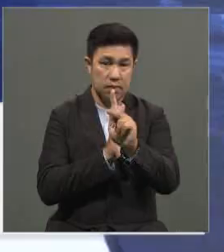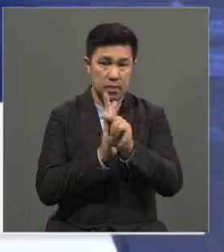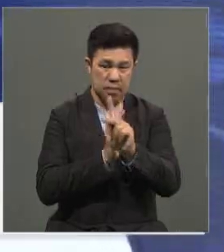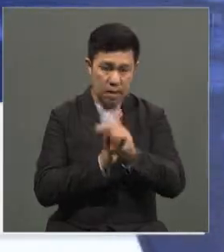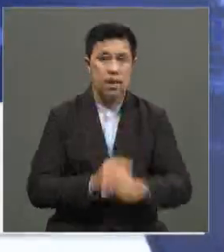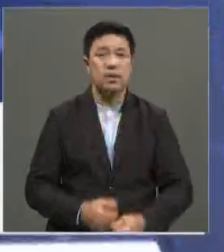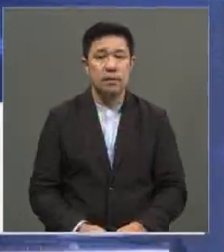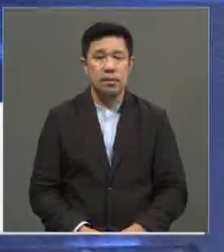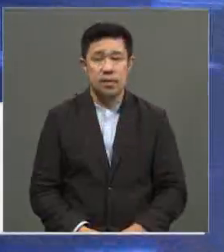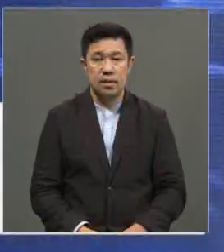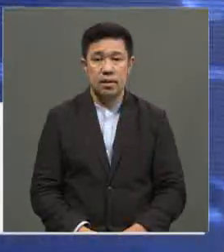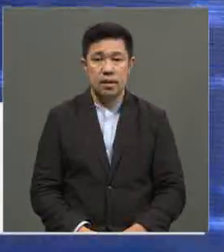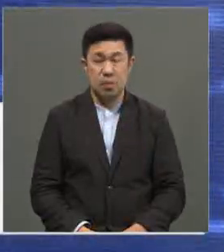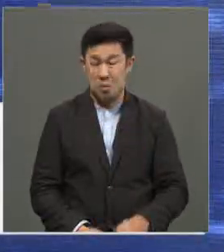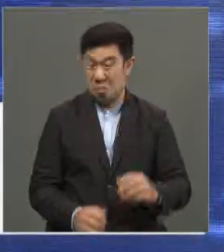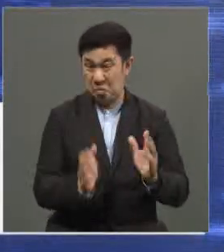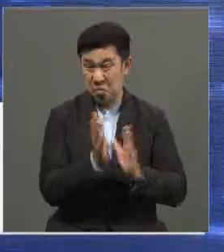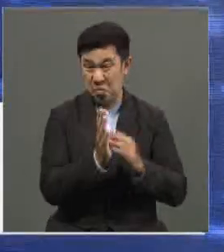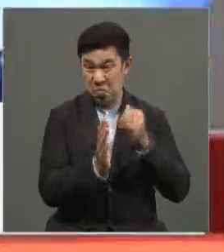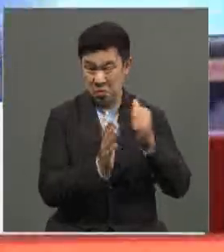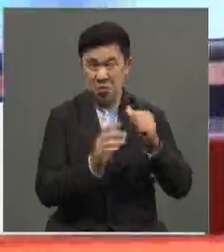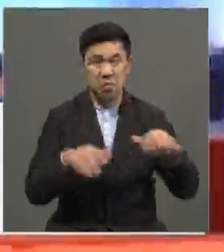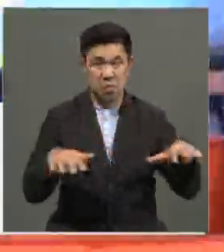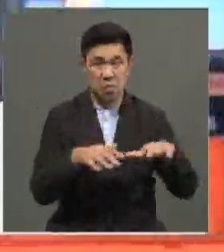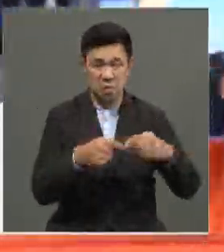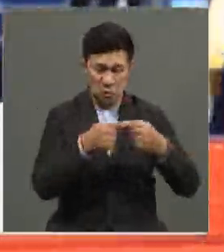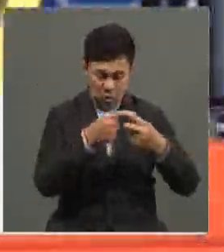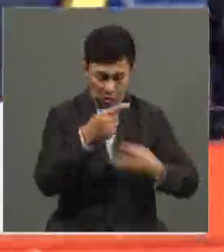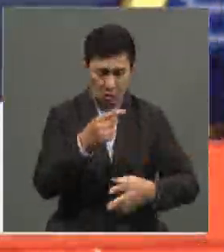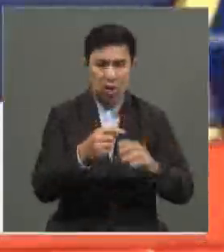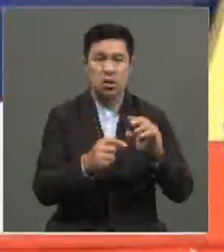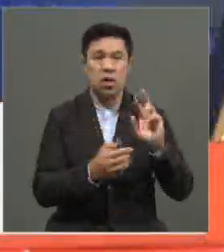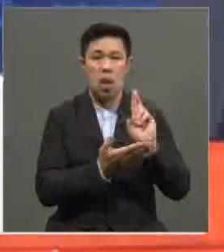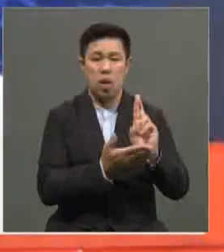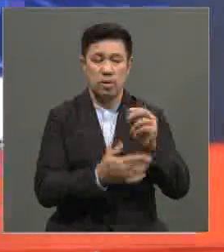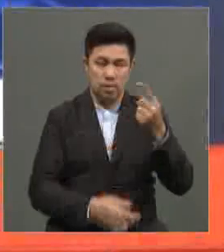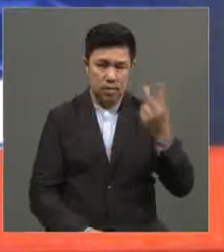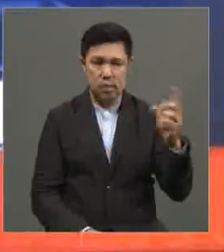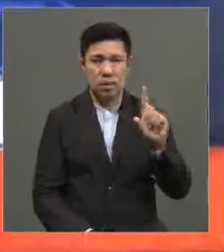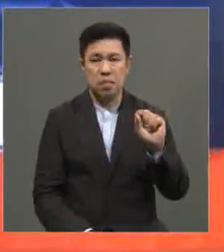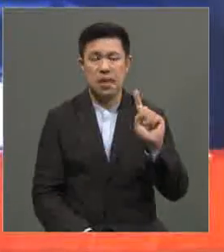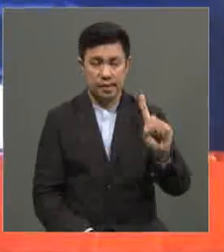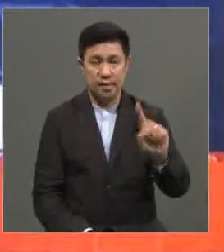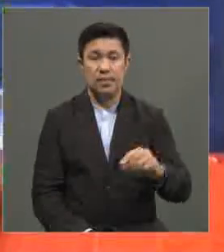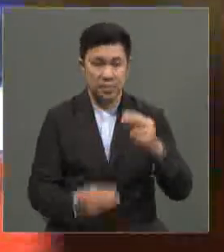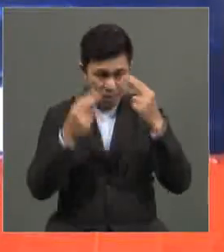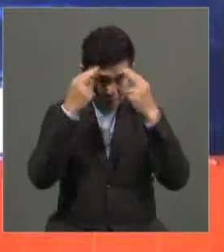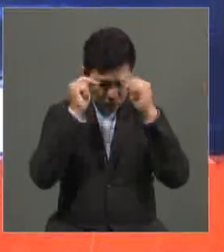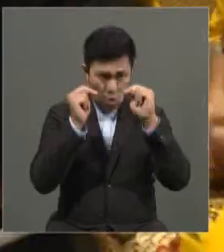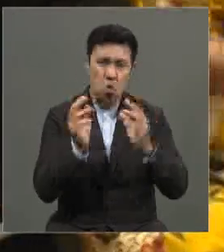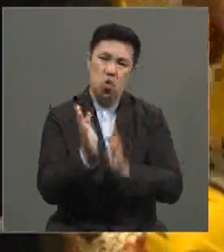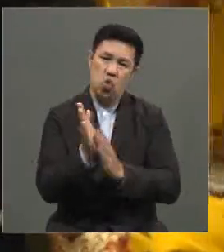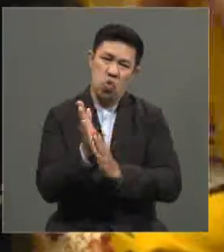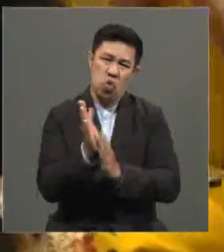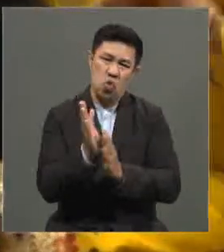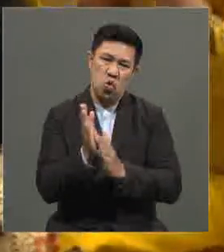สินธุ์และรางวัลประเภทโดดเด่นประเภททั่วไปมีอีกรวมทั้งสิ้น21รางวัลค่ะนายกรัฐมนตรีแสดงความยินดีกับองค์กร